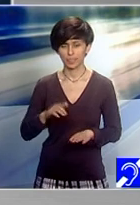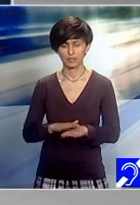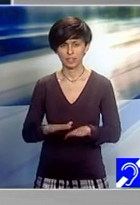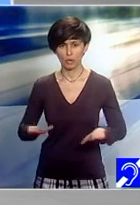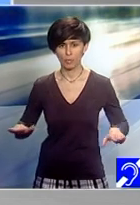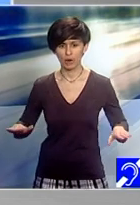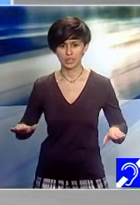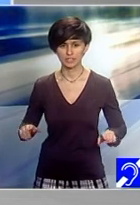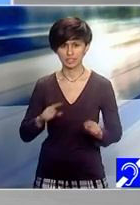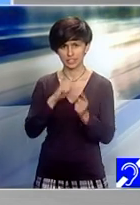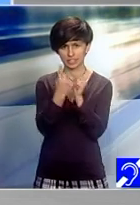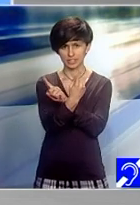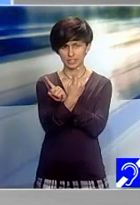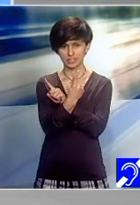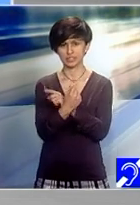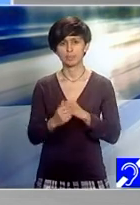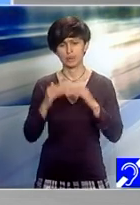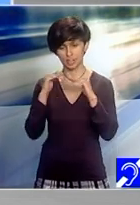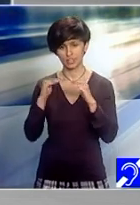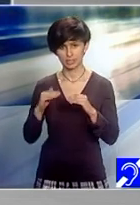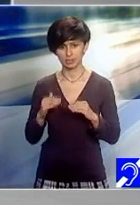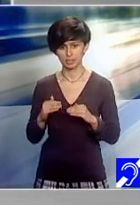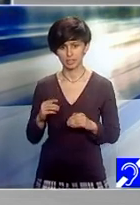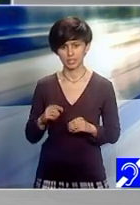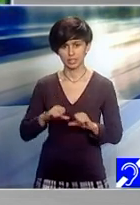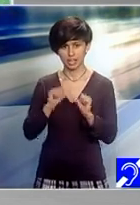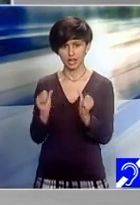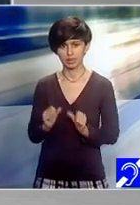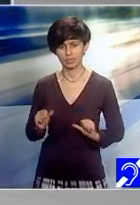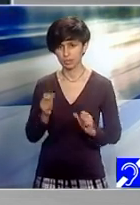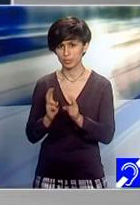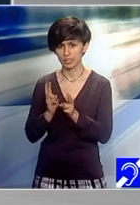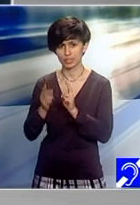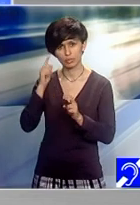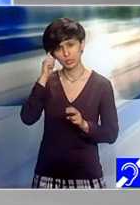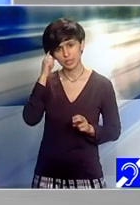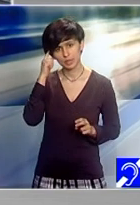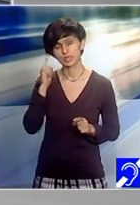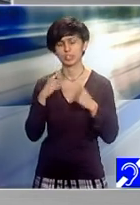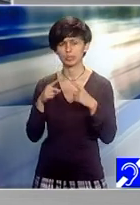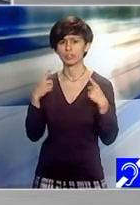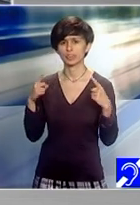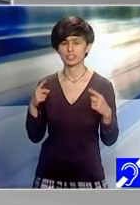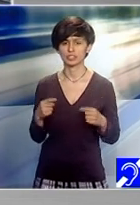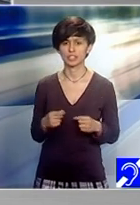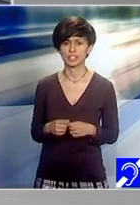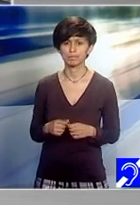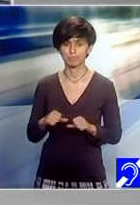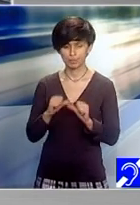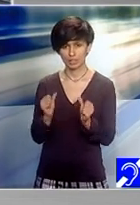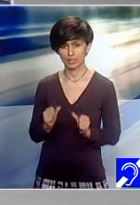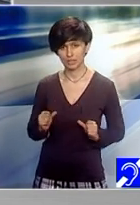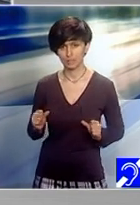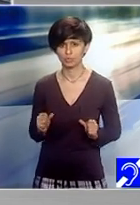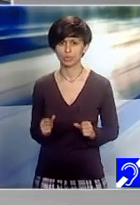de schimbare treptată a modului în care percep profesorii modul de a preda, și anume să treacă, pornind de la exemplu